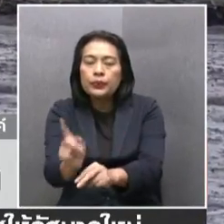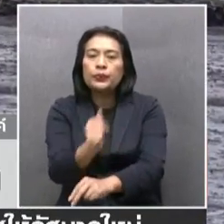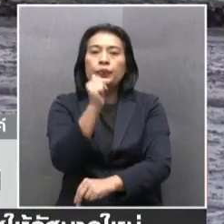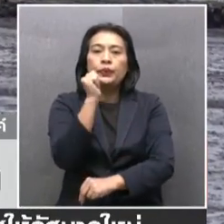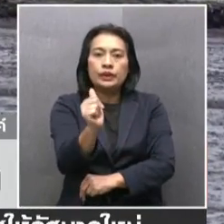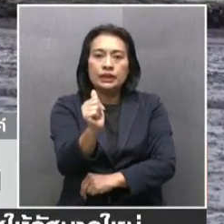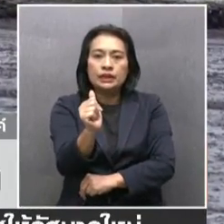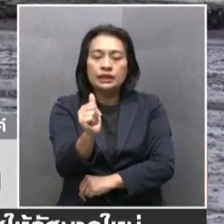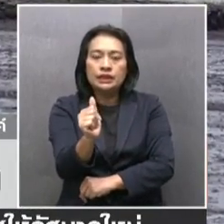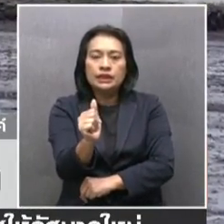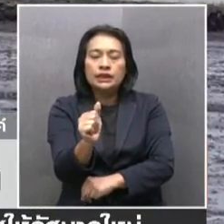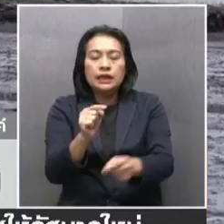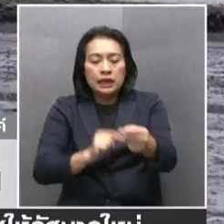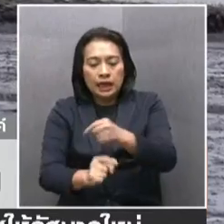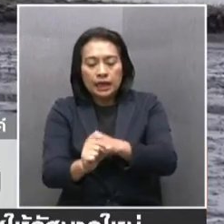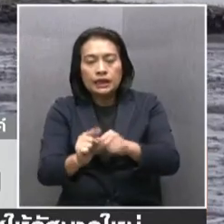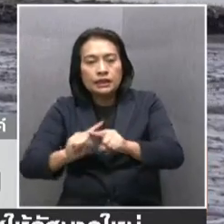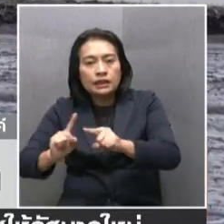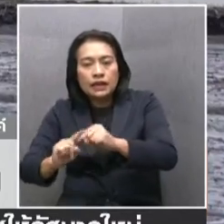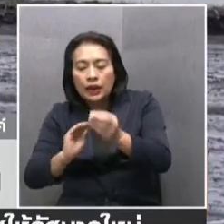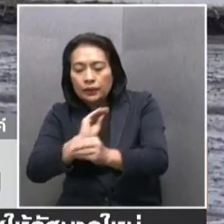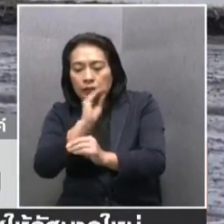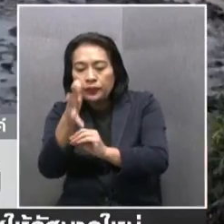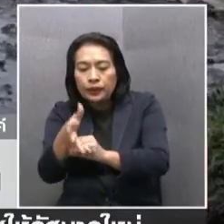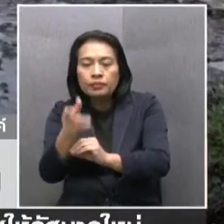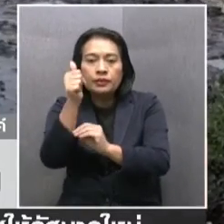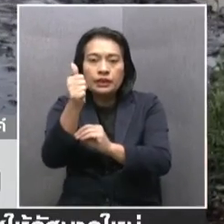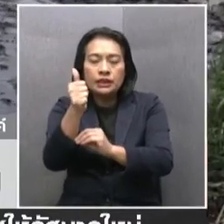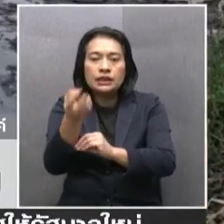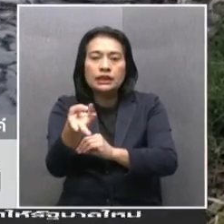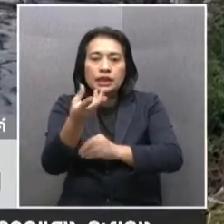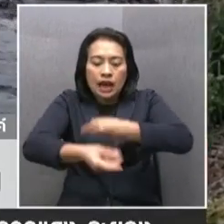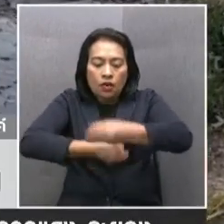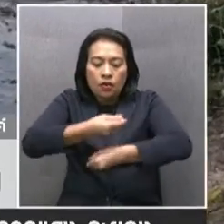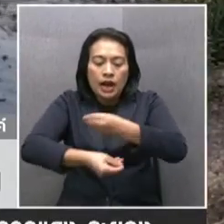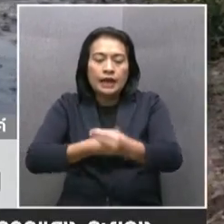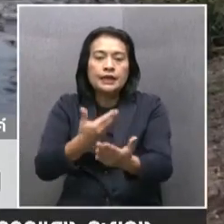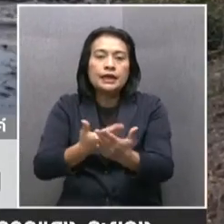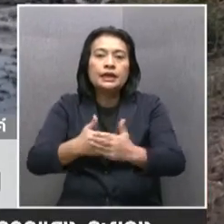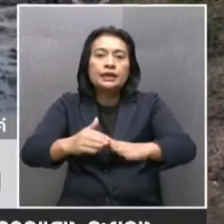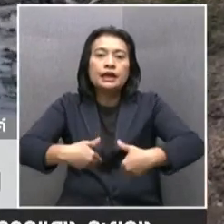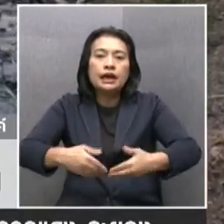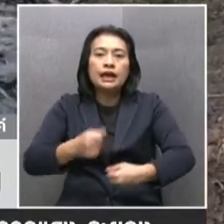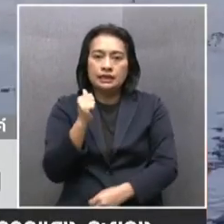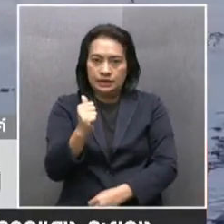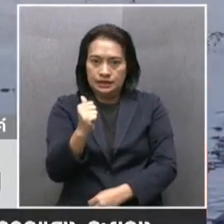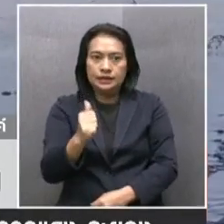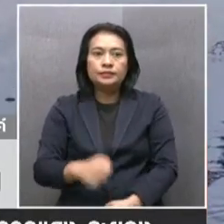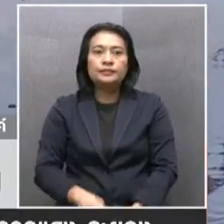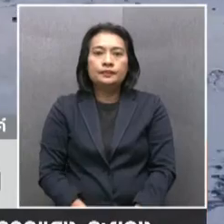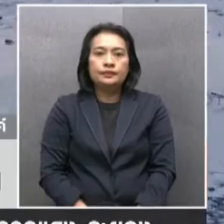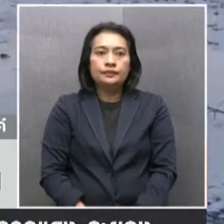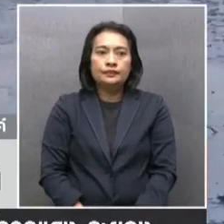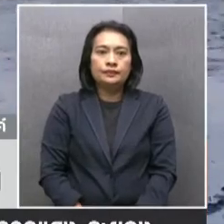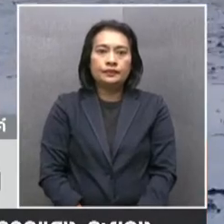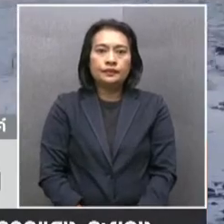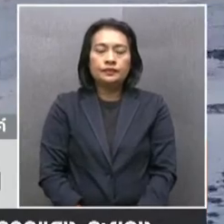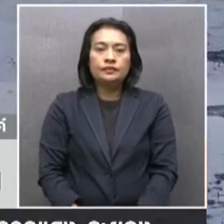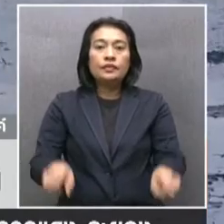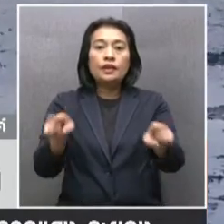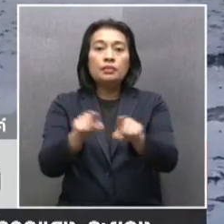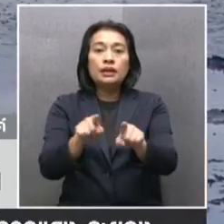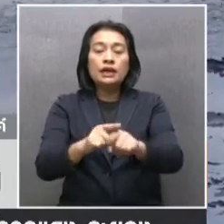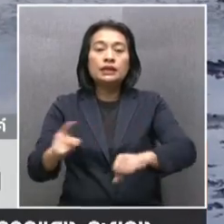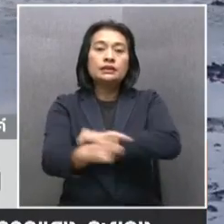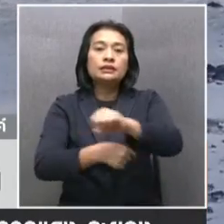เต็มเม็ดเต็มหน่วยสมบูรณ์พูนผลขายข้าวได้ราคาดีค่ะ เช่นเดียวกันนะครับกับชาวนาในพื้น